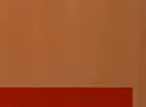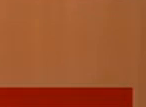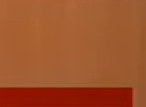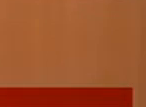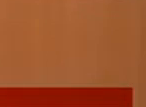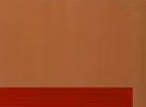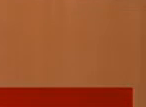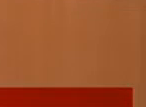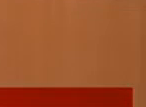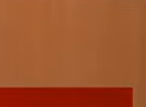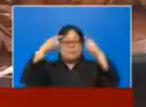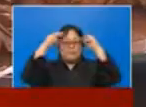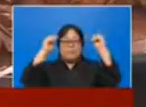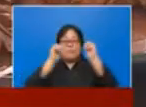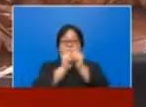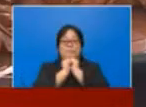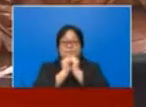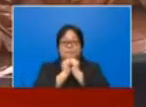Menteri.